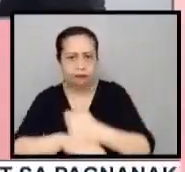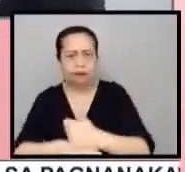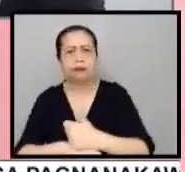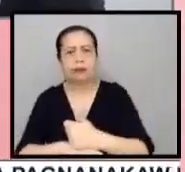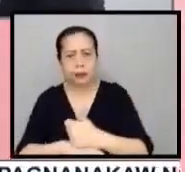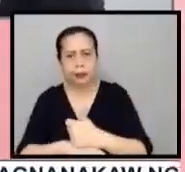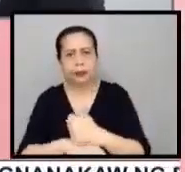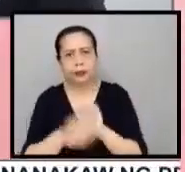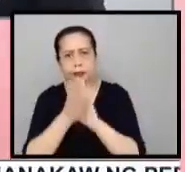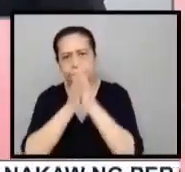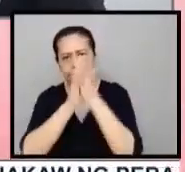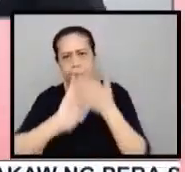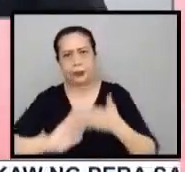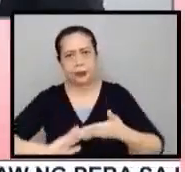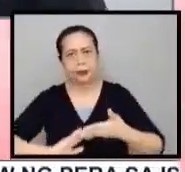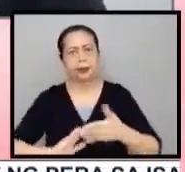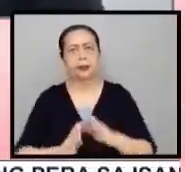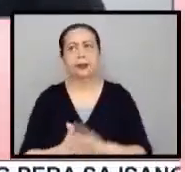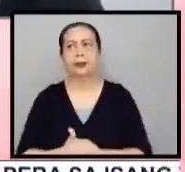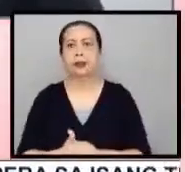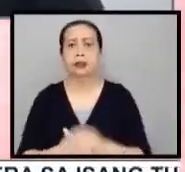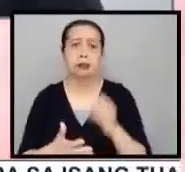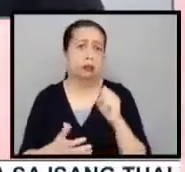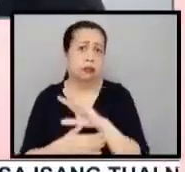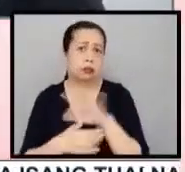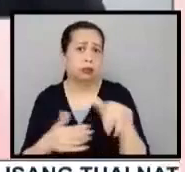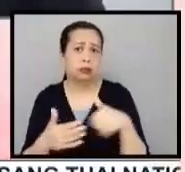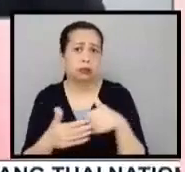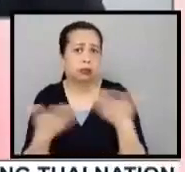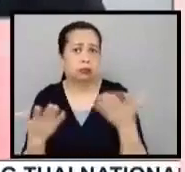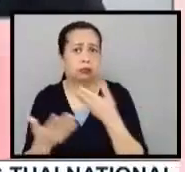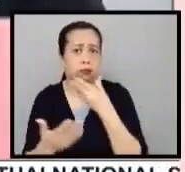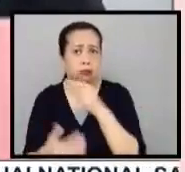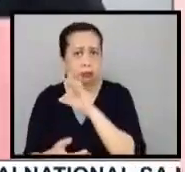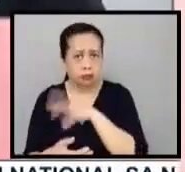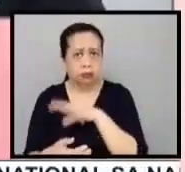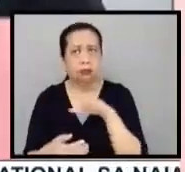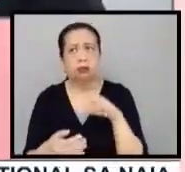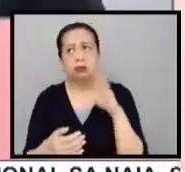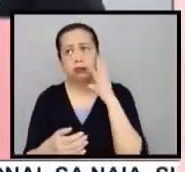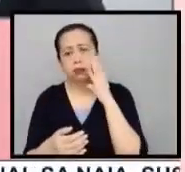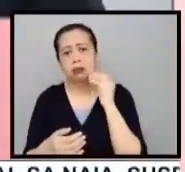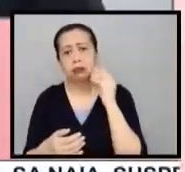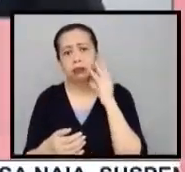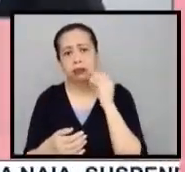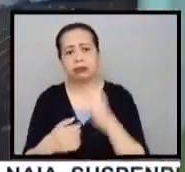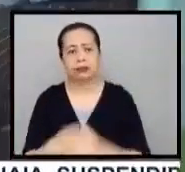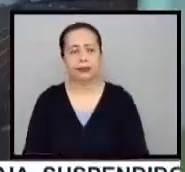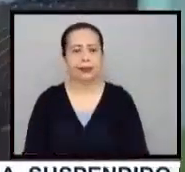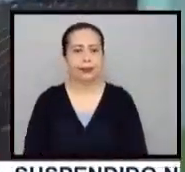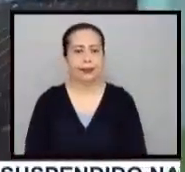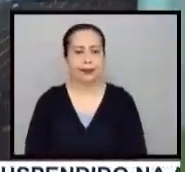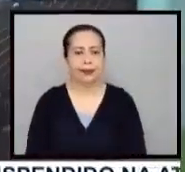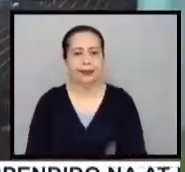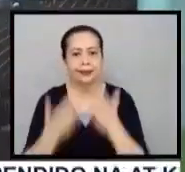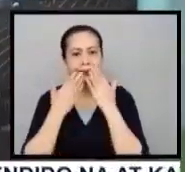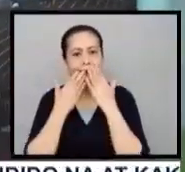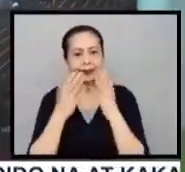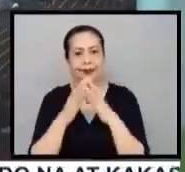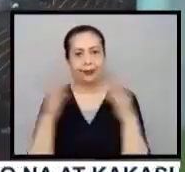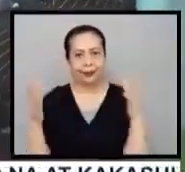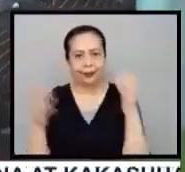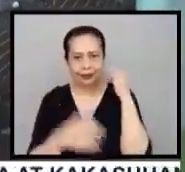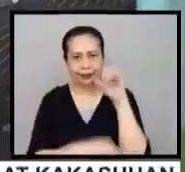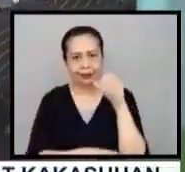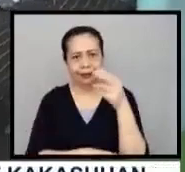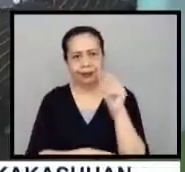mag-institutionalize ng kapayapaan para lahat po ay mag-benefit out of this. Alright, maraming salamat Sir John Romel Garces,